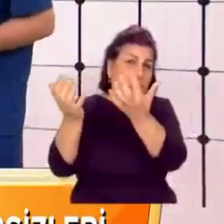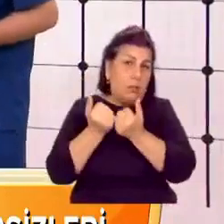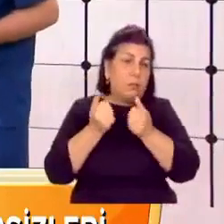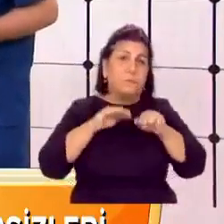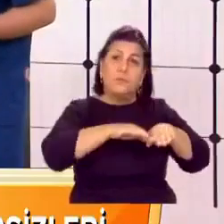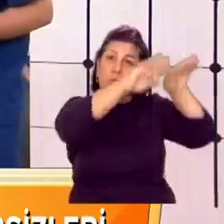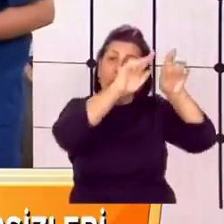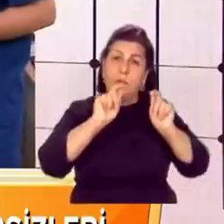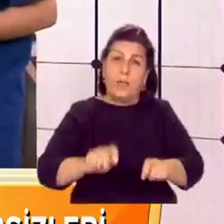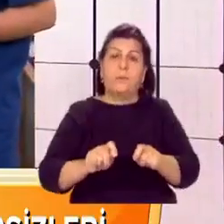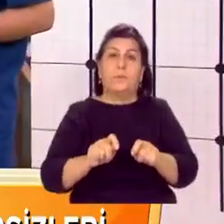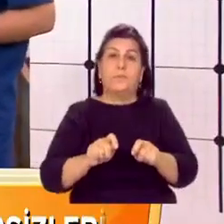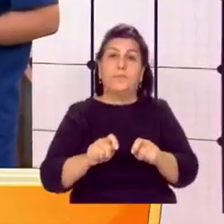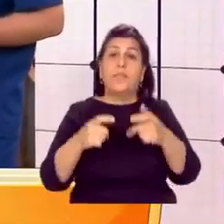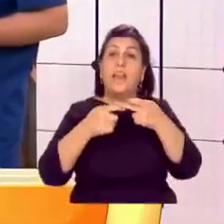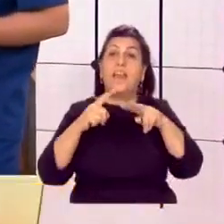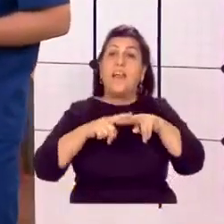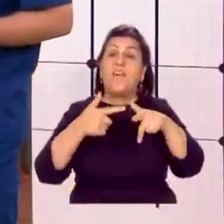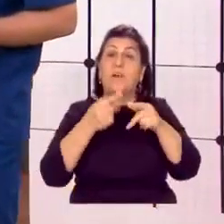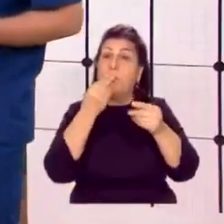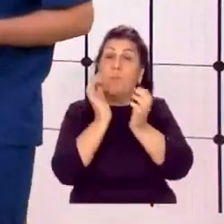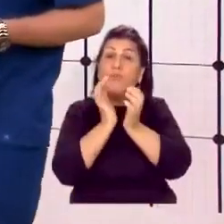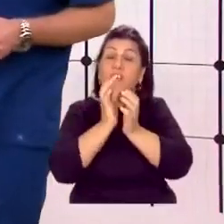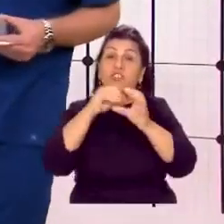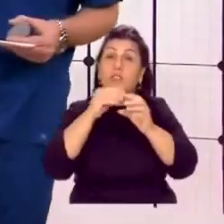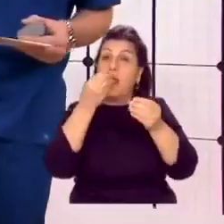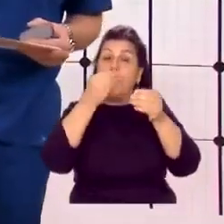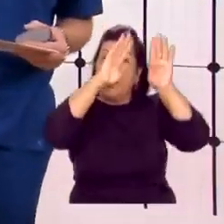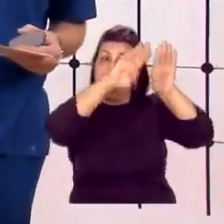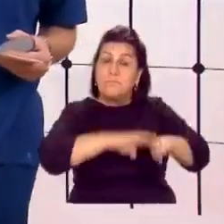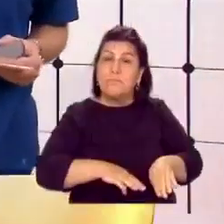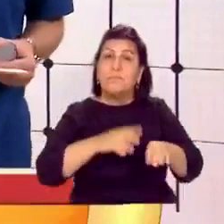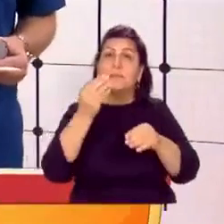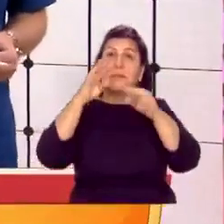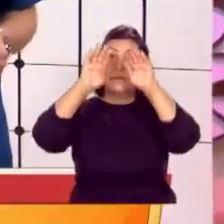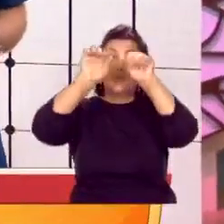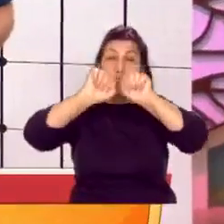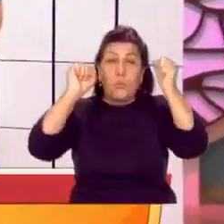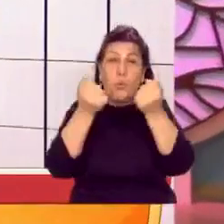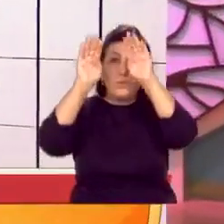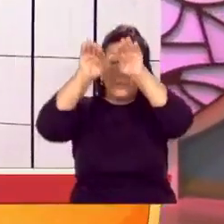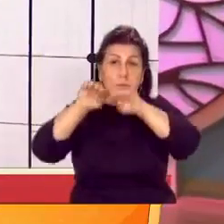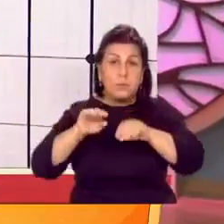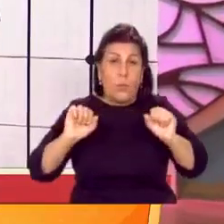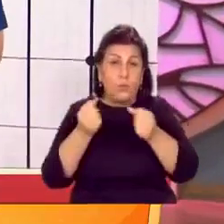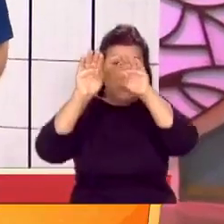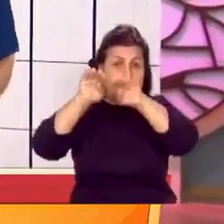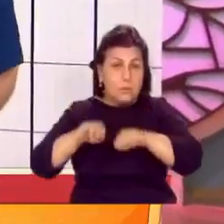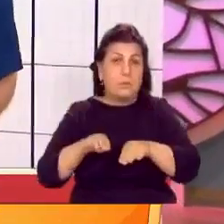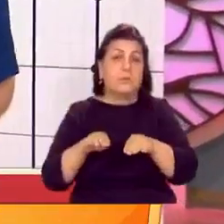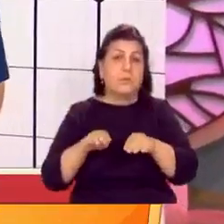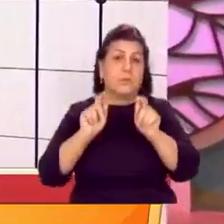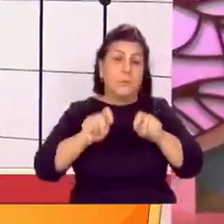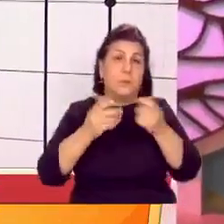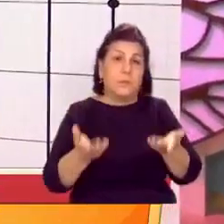yiyecek olarak raf ömrü uzun olan mutfakta saklayabileceğiniz gıdalar ve dondurma bileceğiniz yiyecekleri de evinizde bulundurabilirsiniz Bu